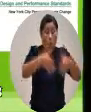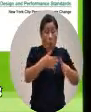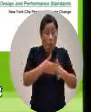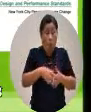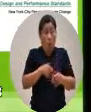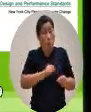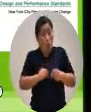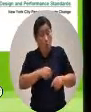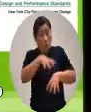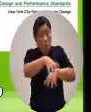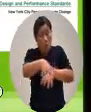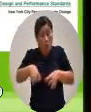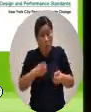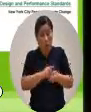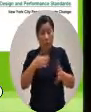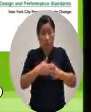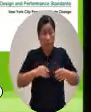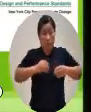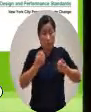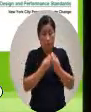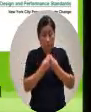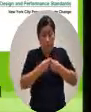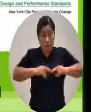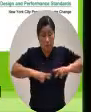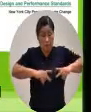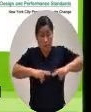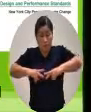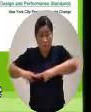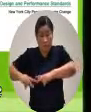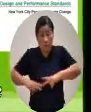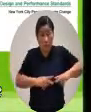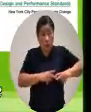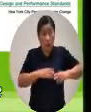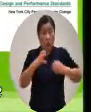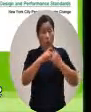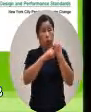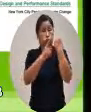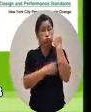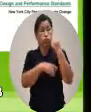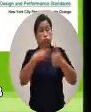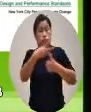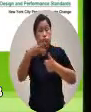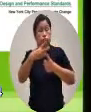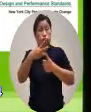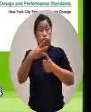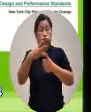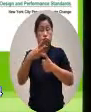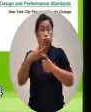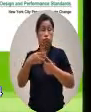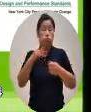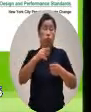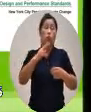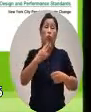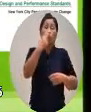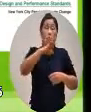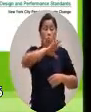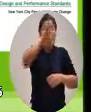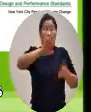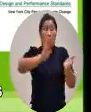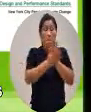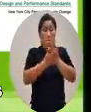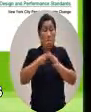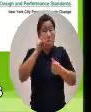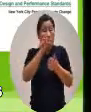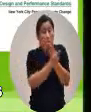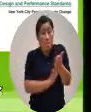應該是怎麼樣去調整怎麼樣去做這個這個調適的方法那第三個氣候變遷會影響到什麼